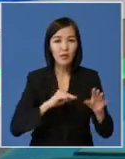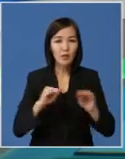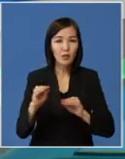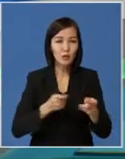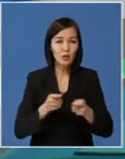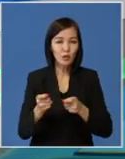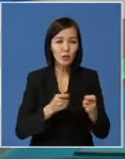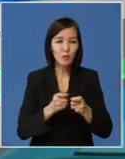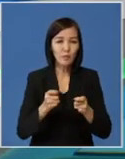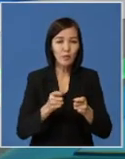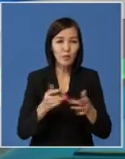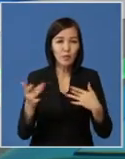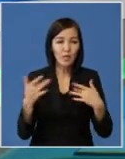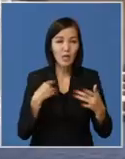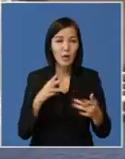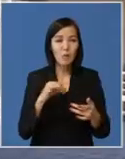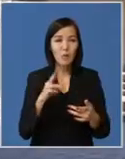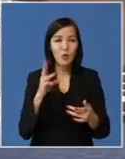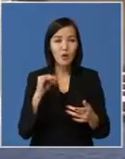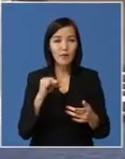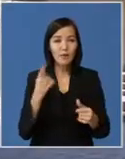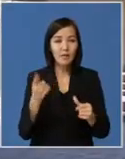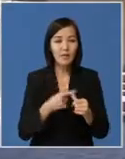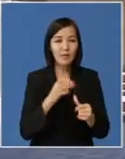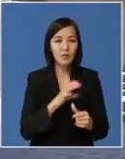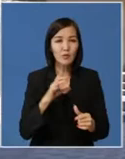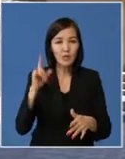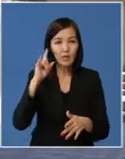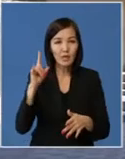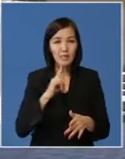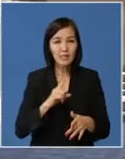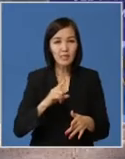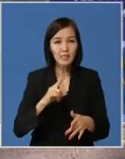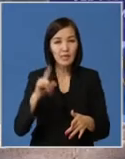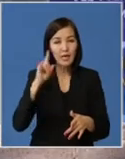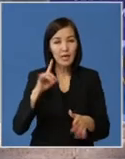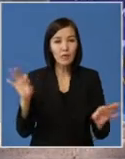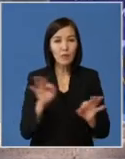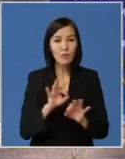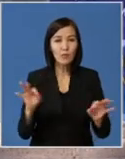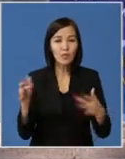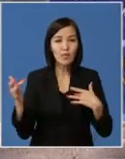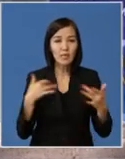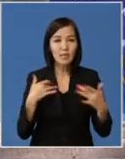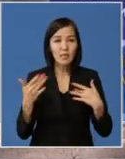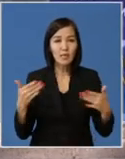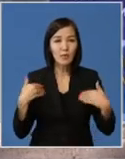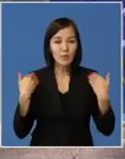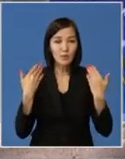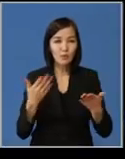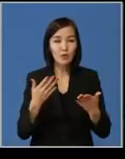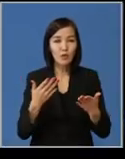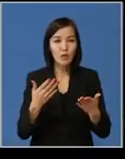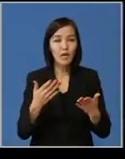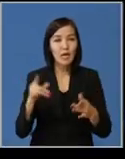қойылған спектакльді Сәбит Мұқанов атындағы Солтүстік Қазақстан облыстық қазақ музыкалық драма театр әртістері көрерменге ұсынды. Қойылым